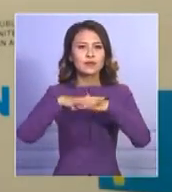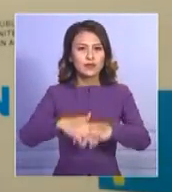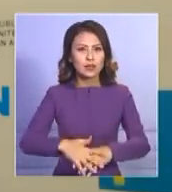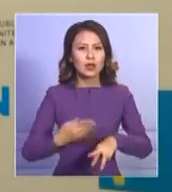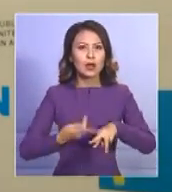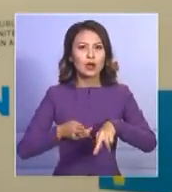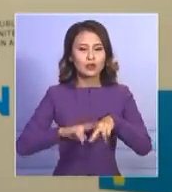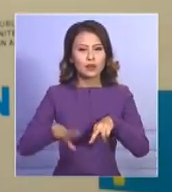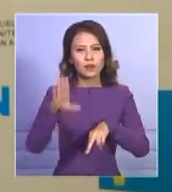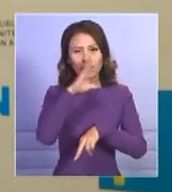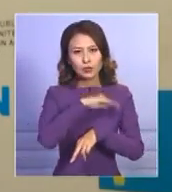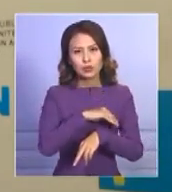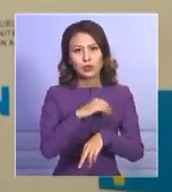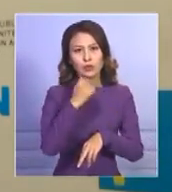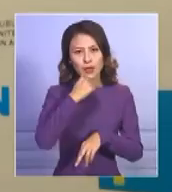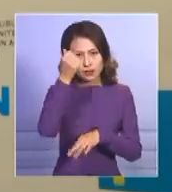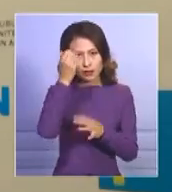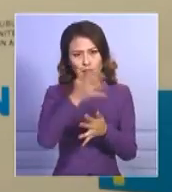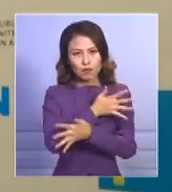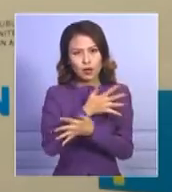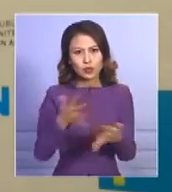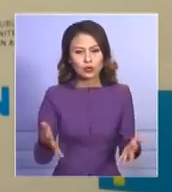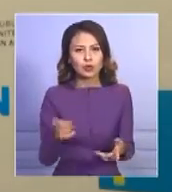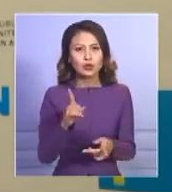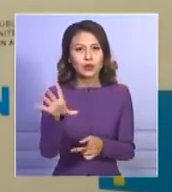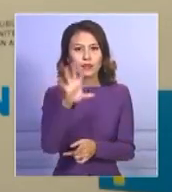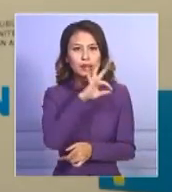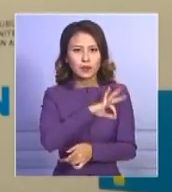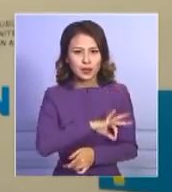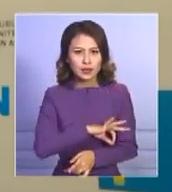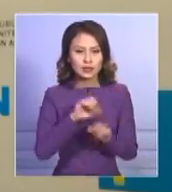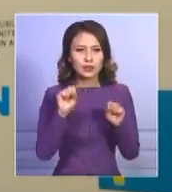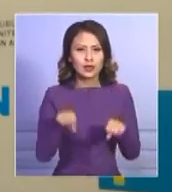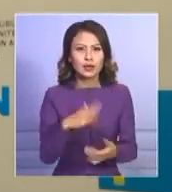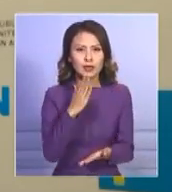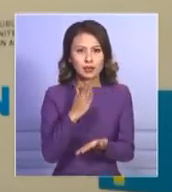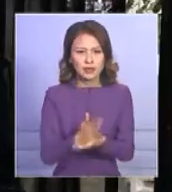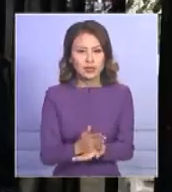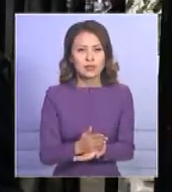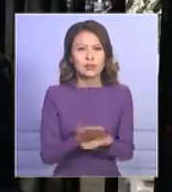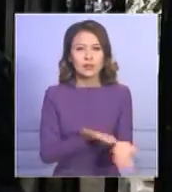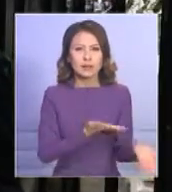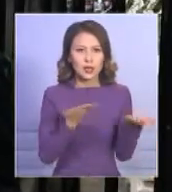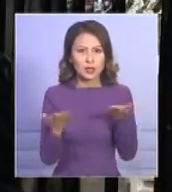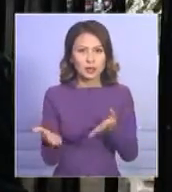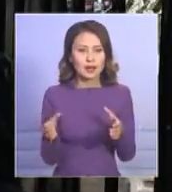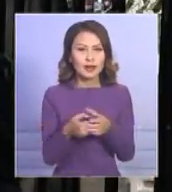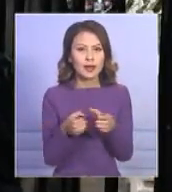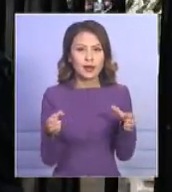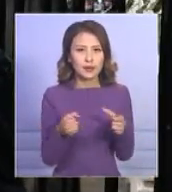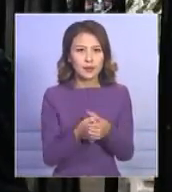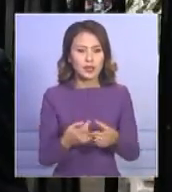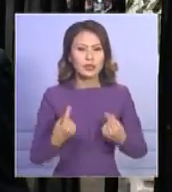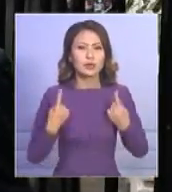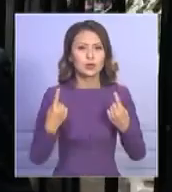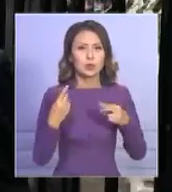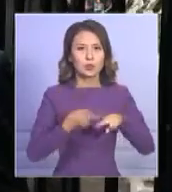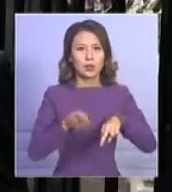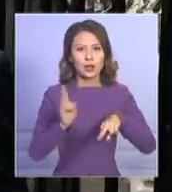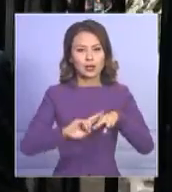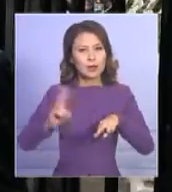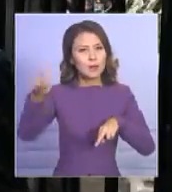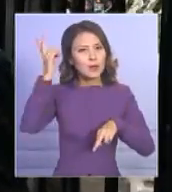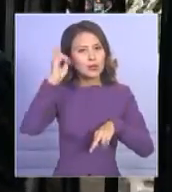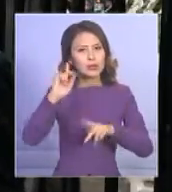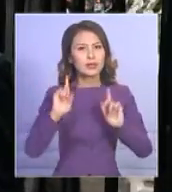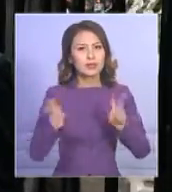мүмкіндіктеріне ризашылығымыз зор. Оларды кеңінен пайдалануға британдық компанияларды шақырамыз. Роудшоуға еліміздің Ұлыбританиядағы елшілігі қолдау